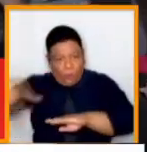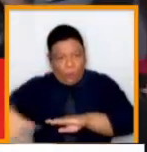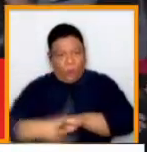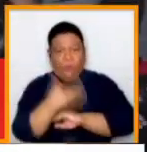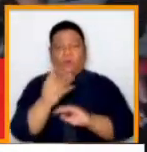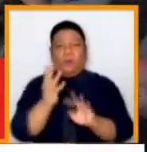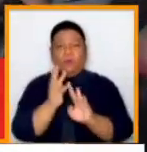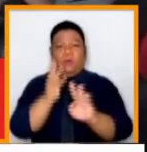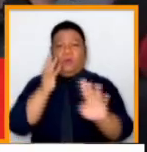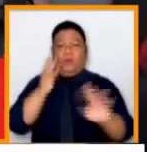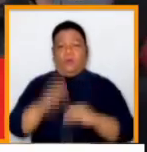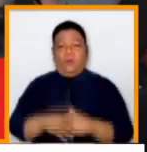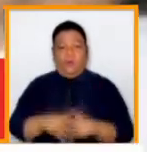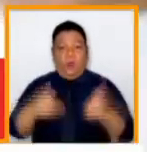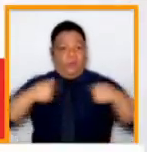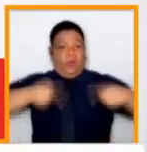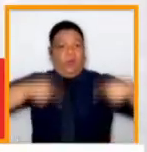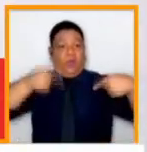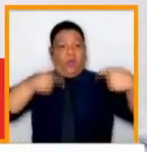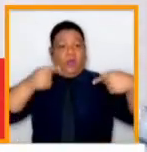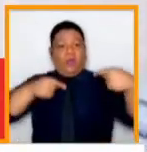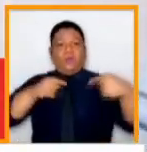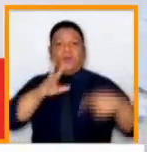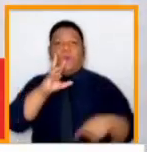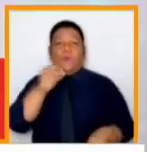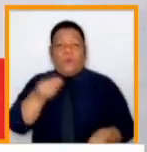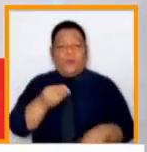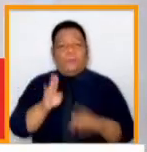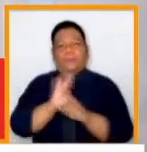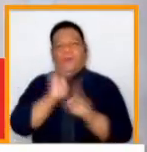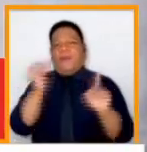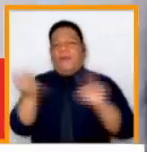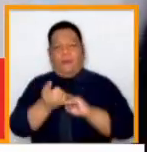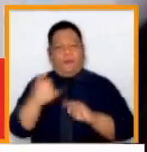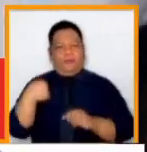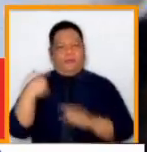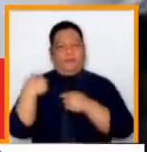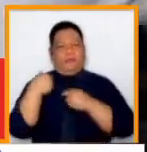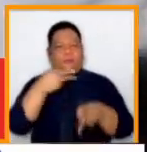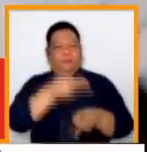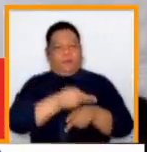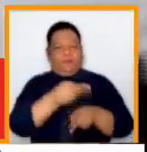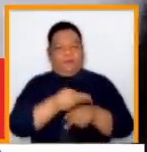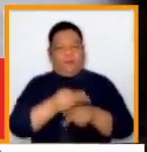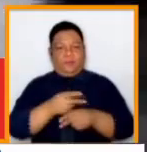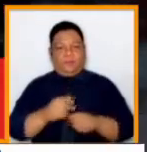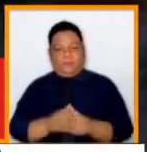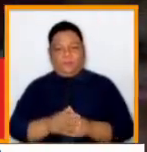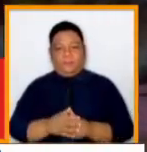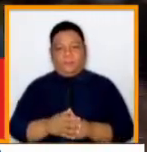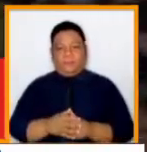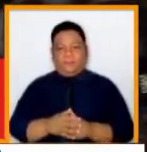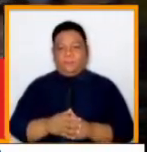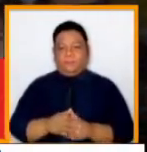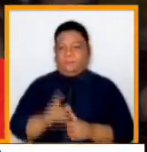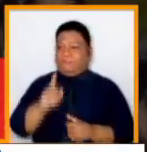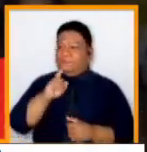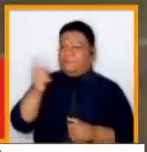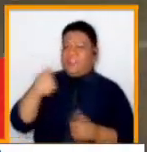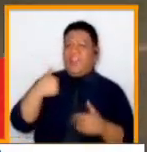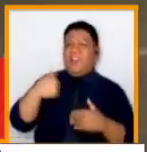pa ng ilan sa mga nakapila ang mga taga-barangay na nagbabantay. Hindi ho, may lista na nga ho kami. Wala listahan. Basta kahapon pa ho kami